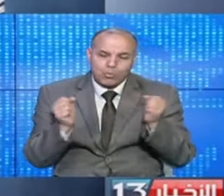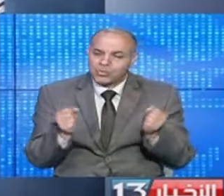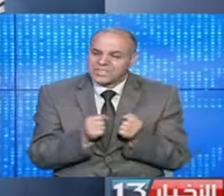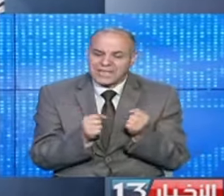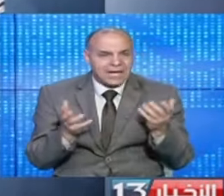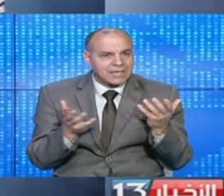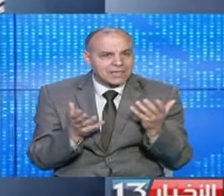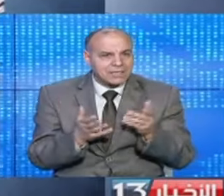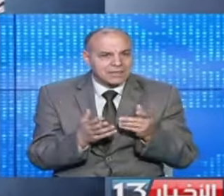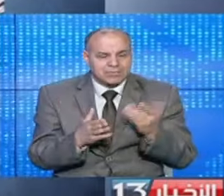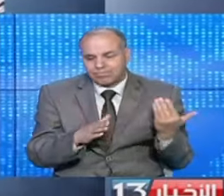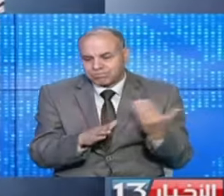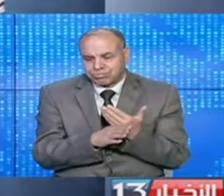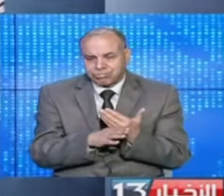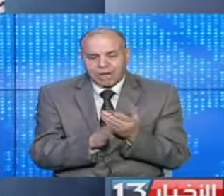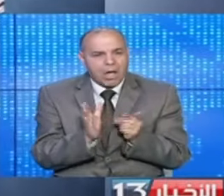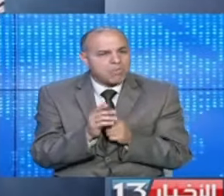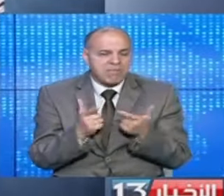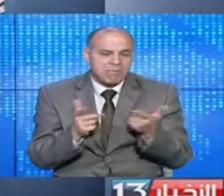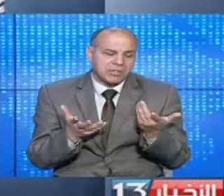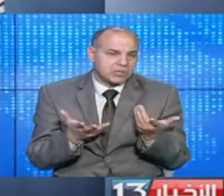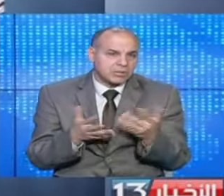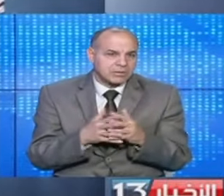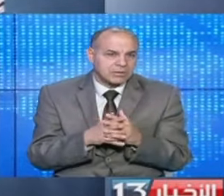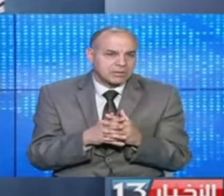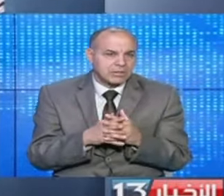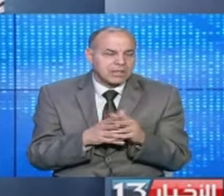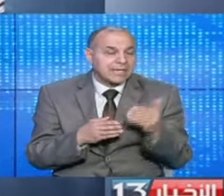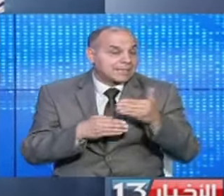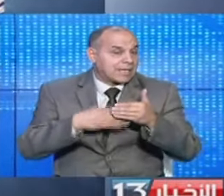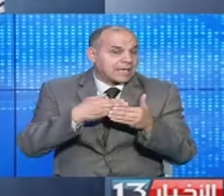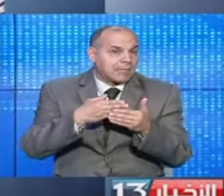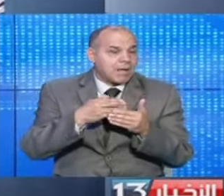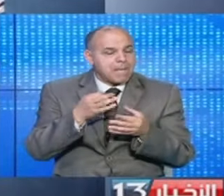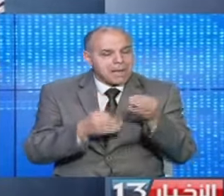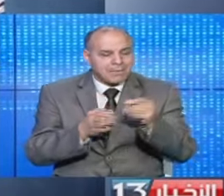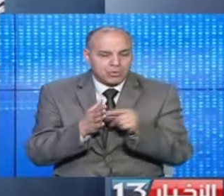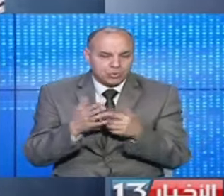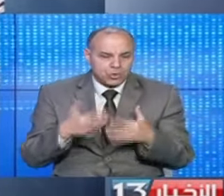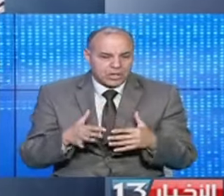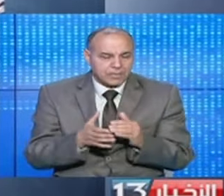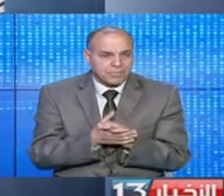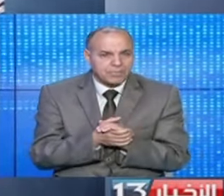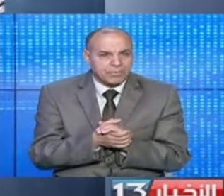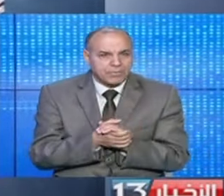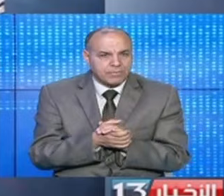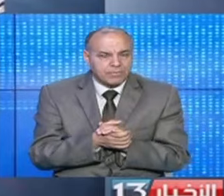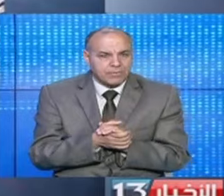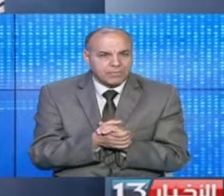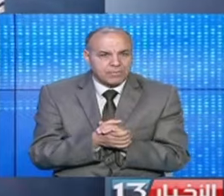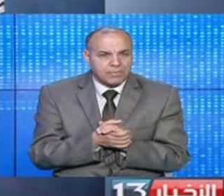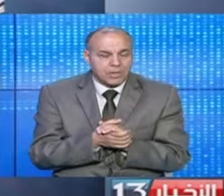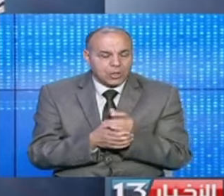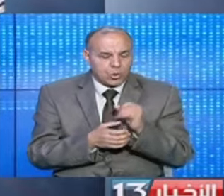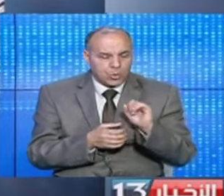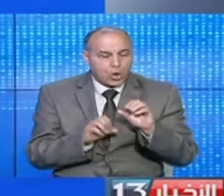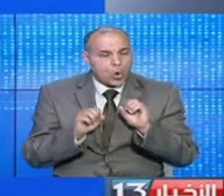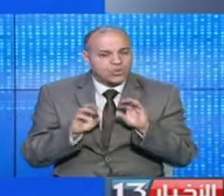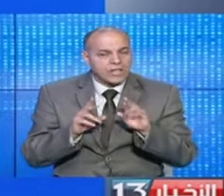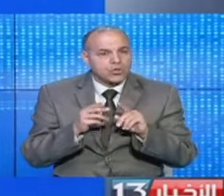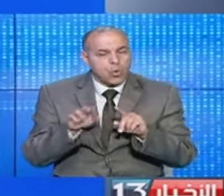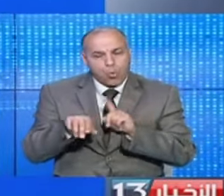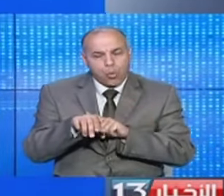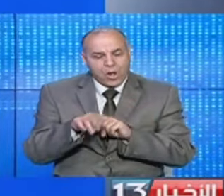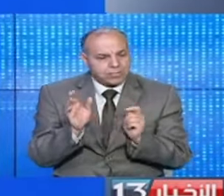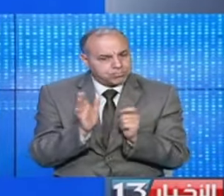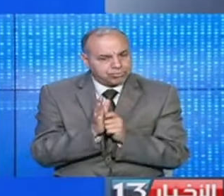يقع تفعيله بشكل كامل في تركيز المحكمة الدستورية في تركيبتها الأولى. نعم أستاذة، ما هي الأجال